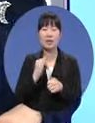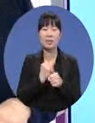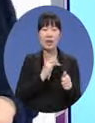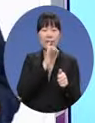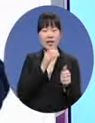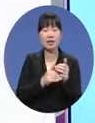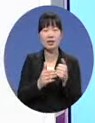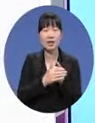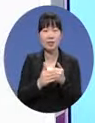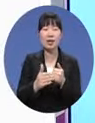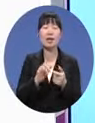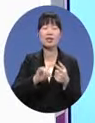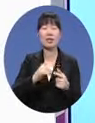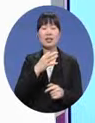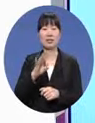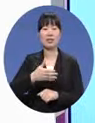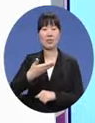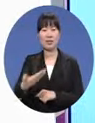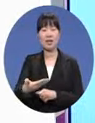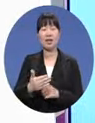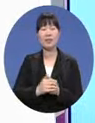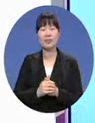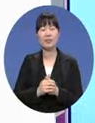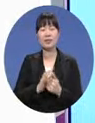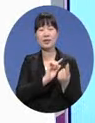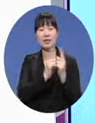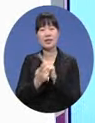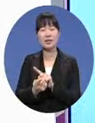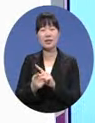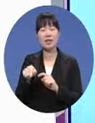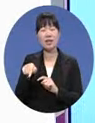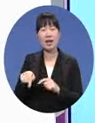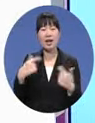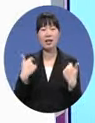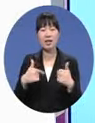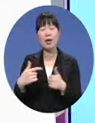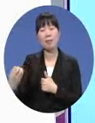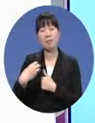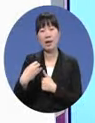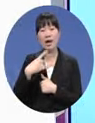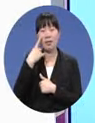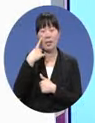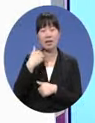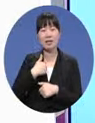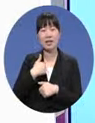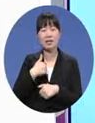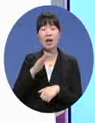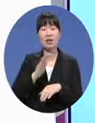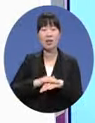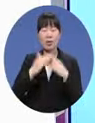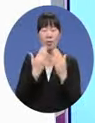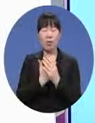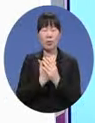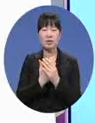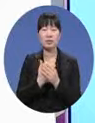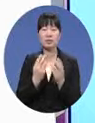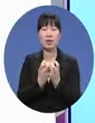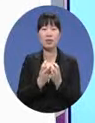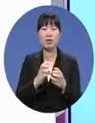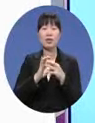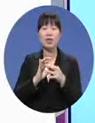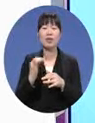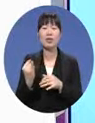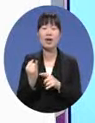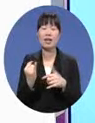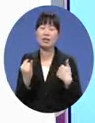되니까 그걸 쾌히 인정하겠다, 쿨하게. 인정하는 대신에 너 언제든지 얘기해라. 내가 손과 모든 걸 동원해서 널 기쁘게